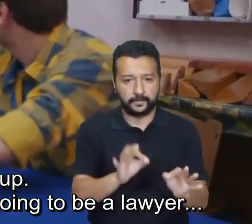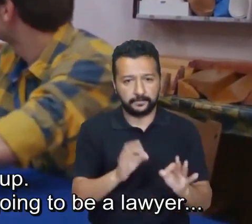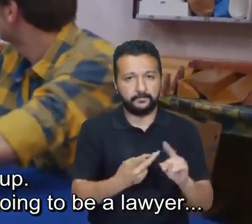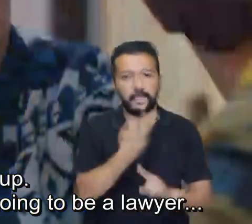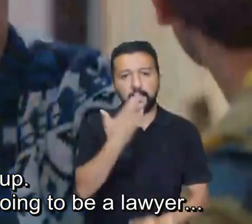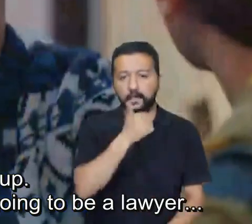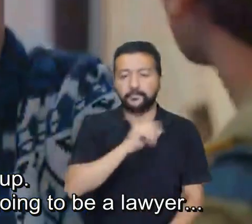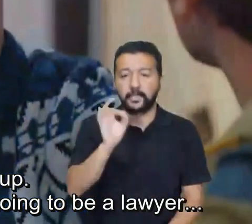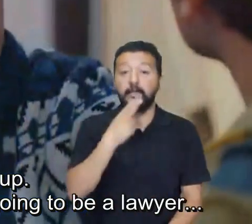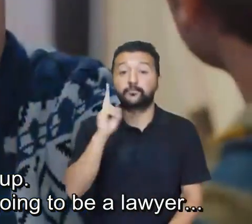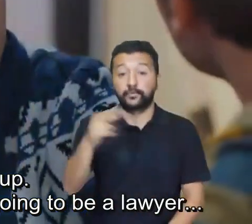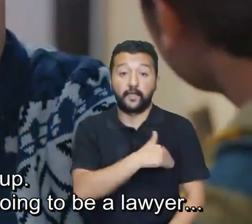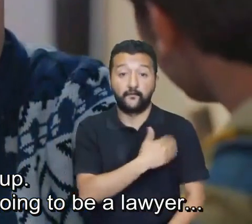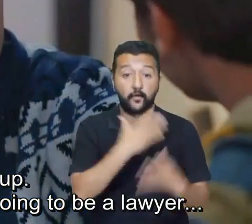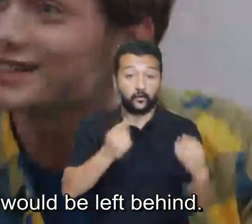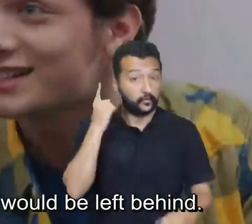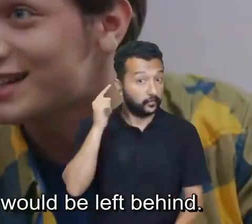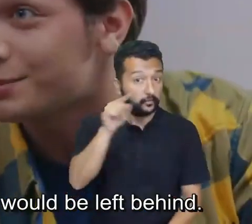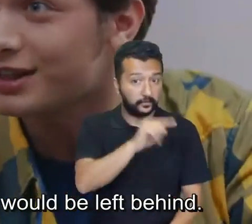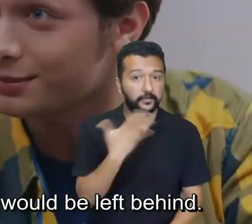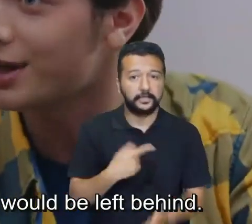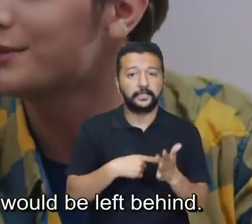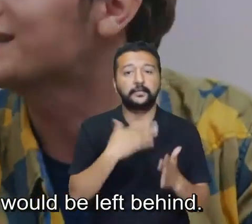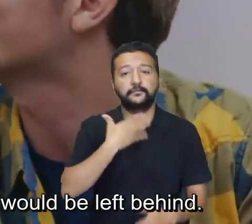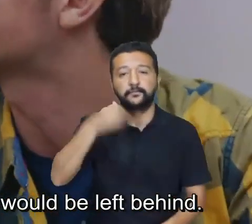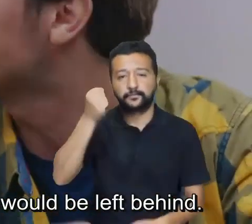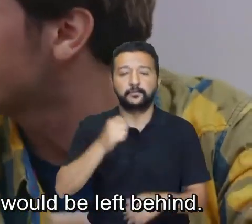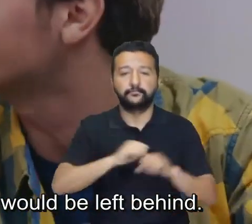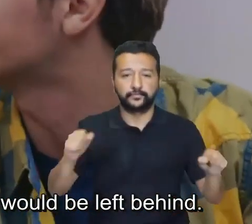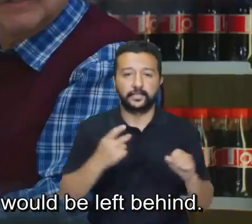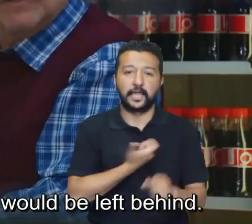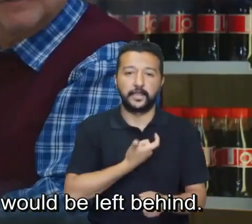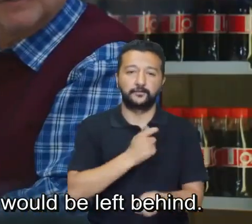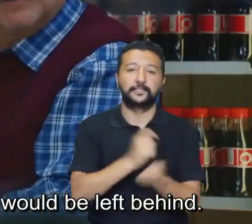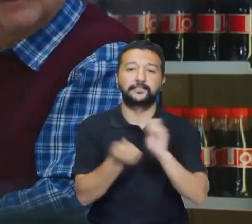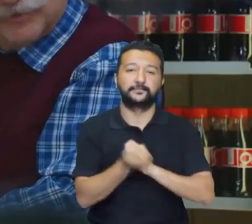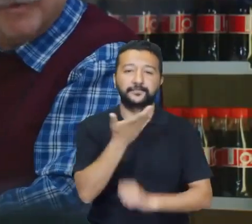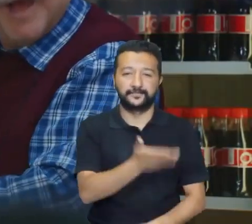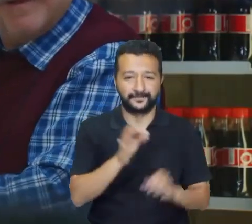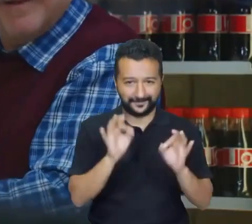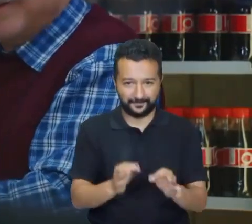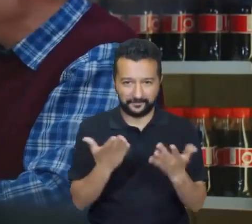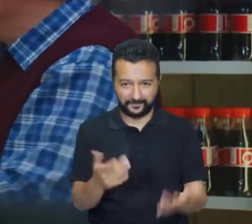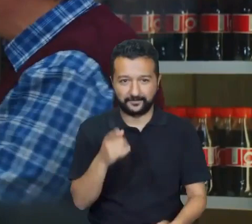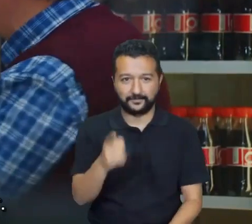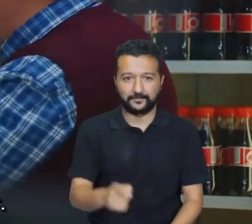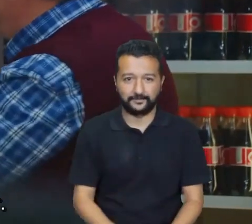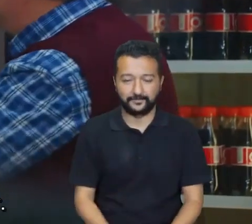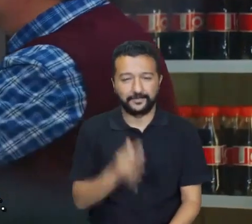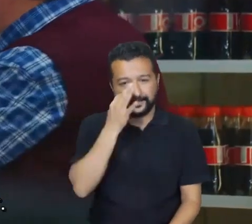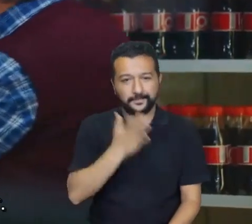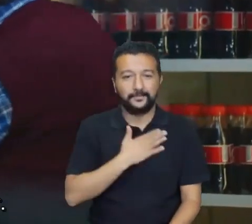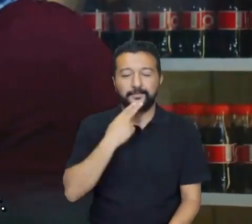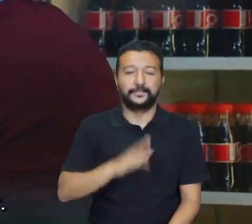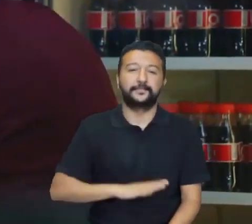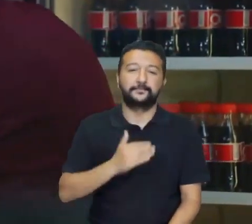kalktı Halit abi. Ablamın avukat olacağını duyunca nasılsa ipte adam kalmaz diye yasayı kaldırmışlar işte. Tabii ya. Canım